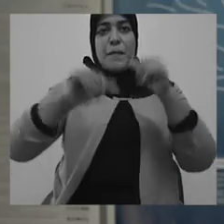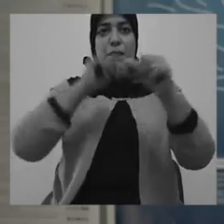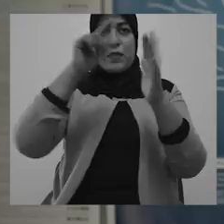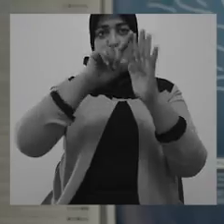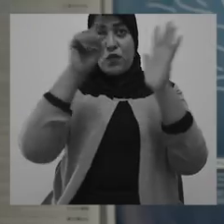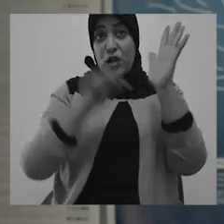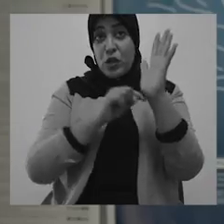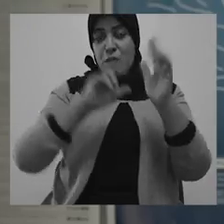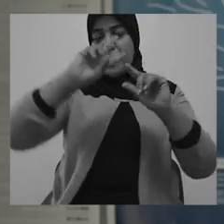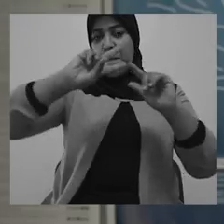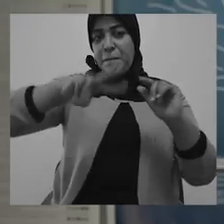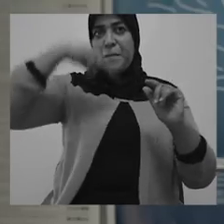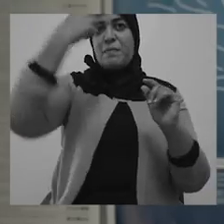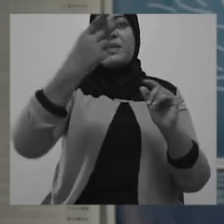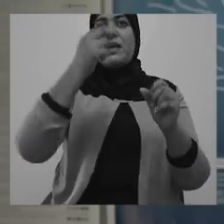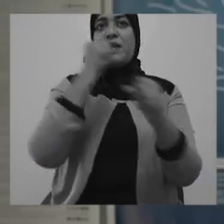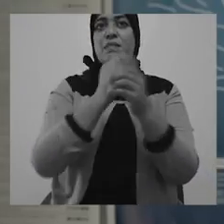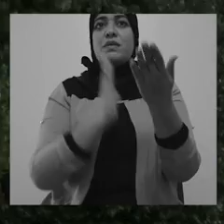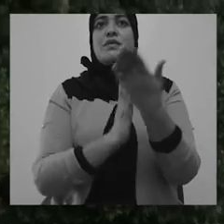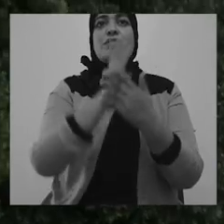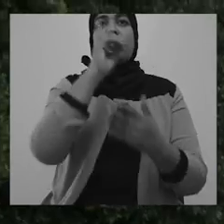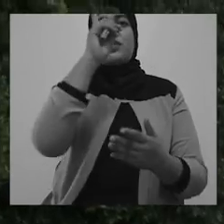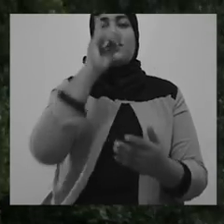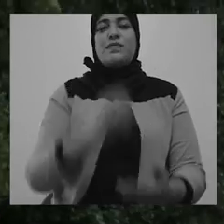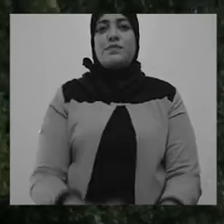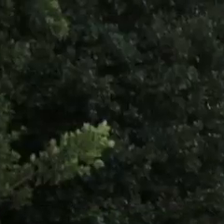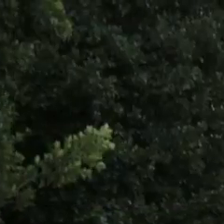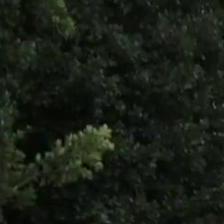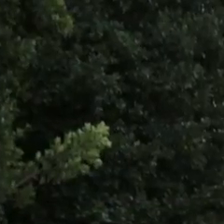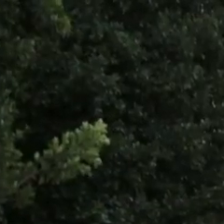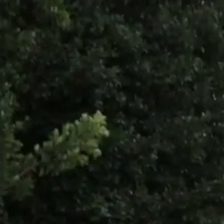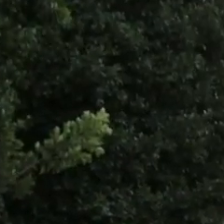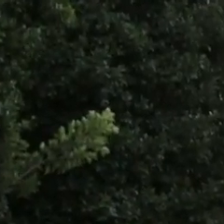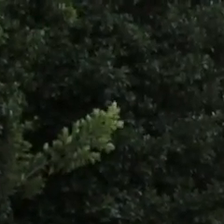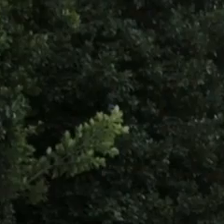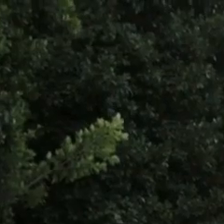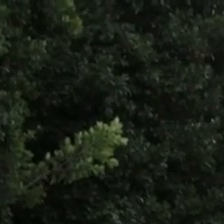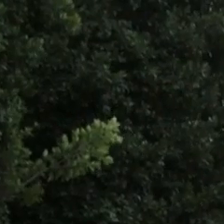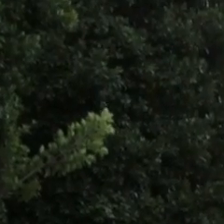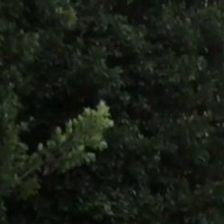handicapées qui bénéficient des mêmes droits que tous.